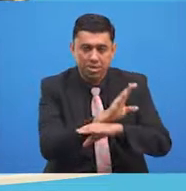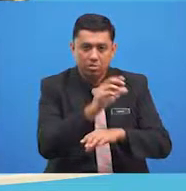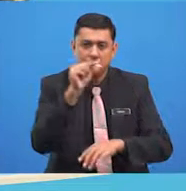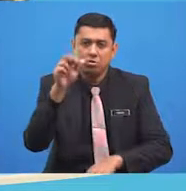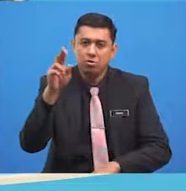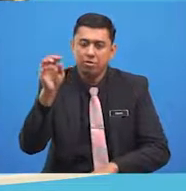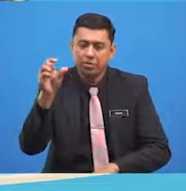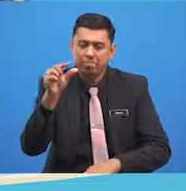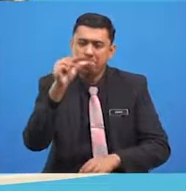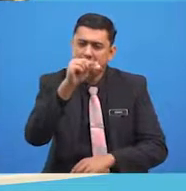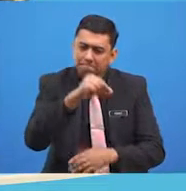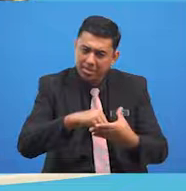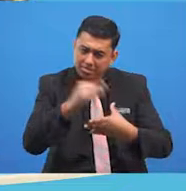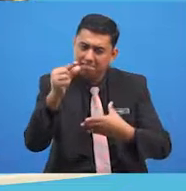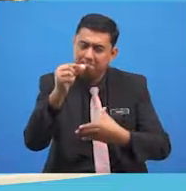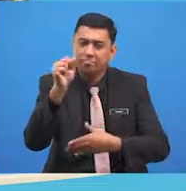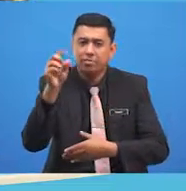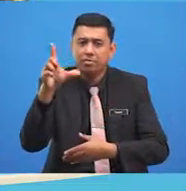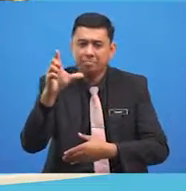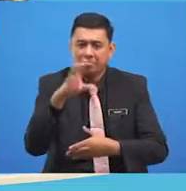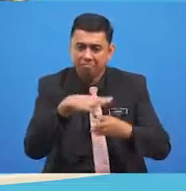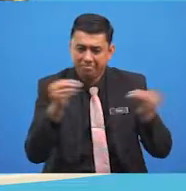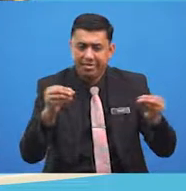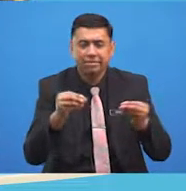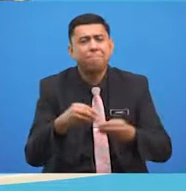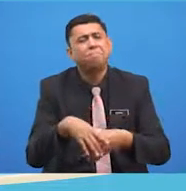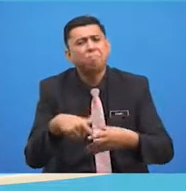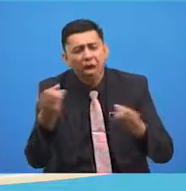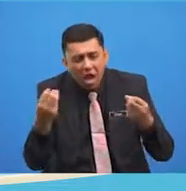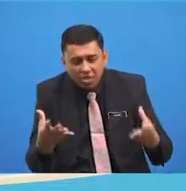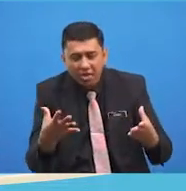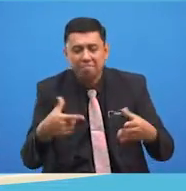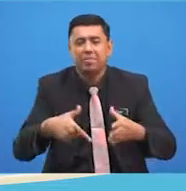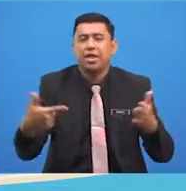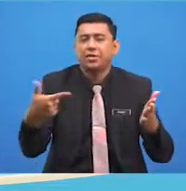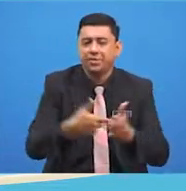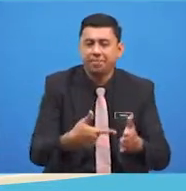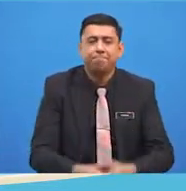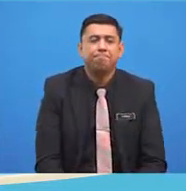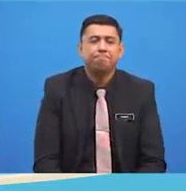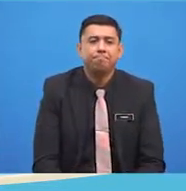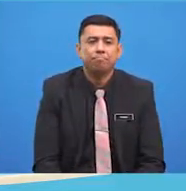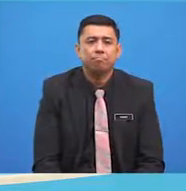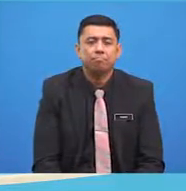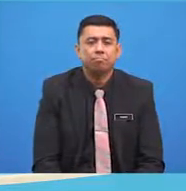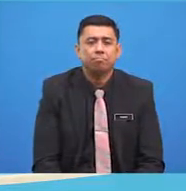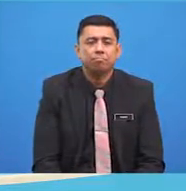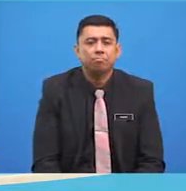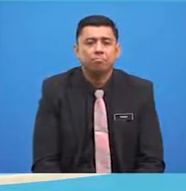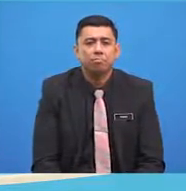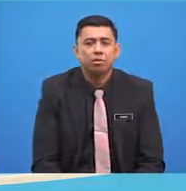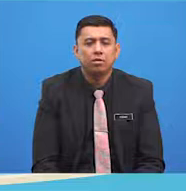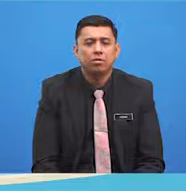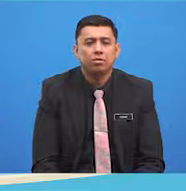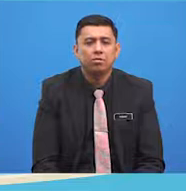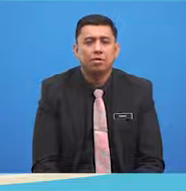asli, pasir, petroleum dan arang batu. Untuk pengetahuan murid-murid, kaolin merupakan